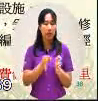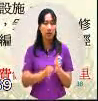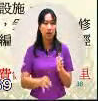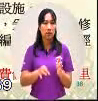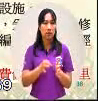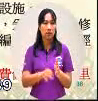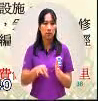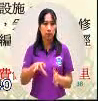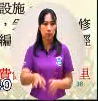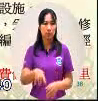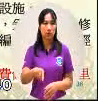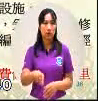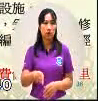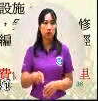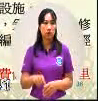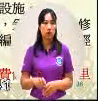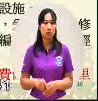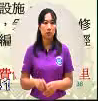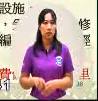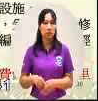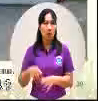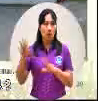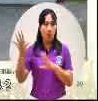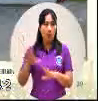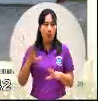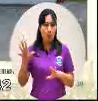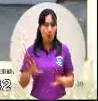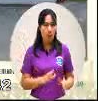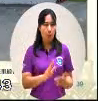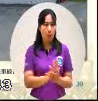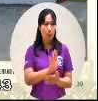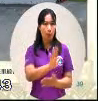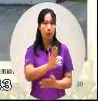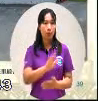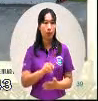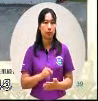图秀一下图。